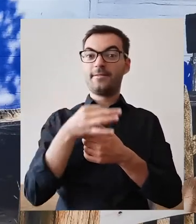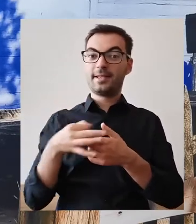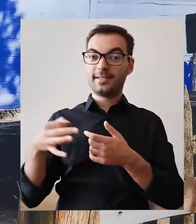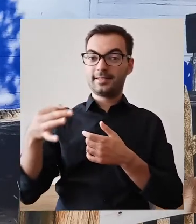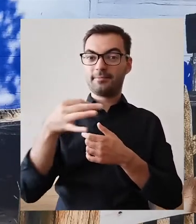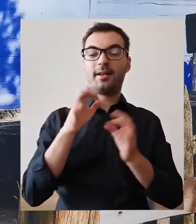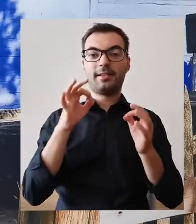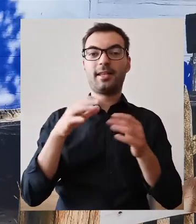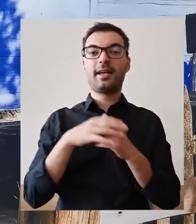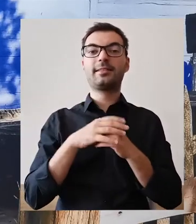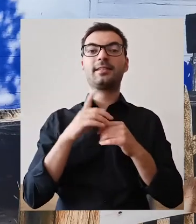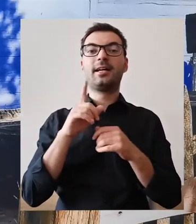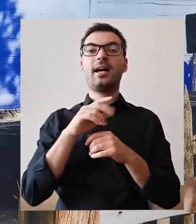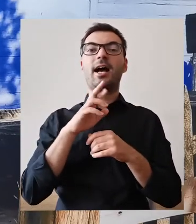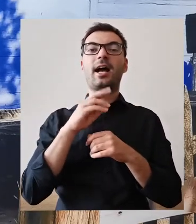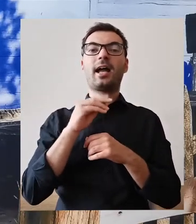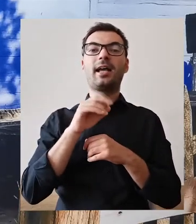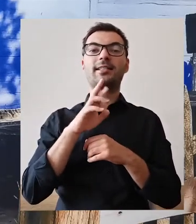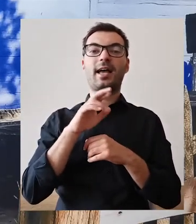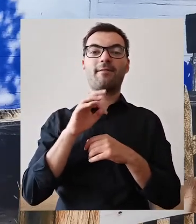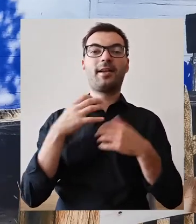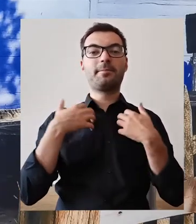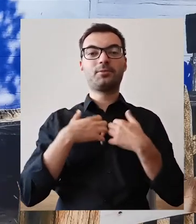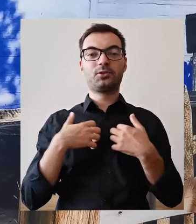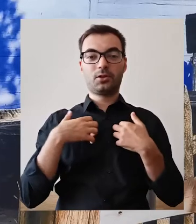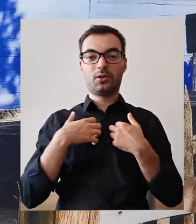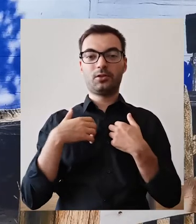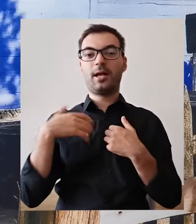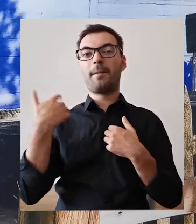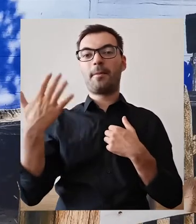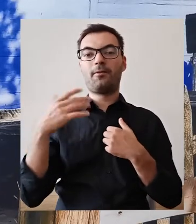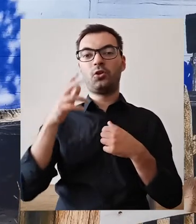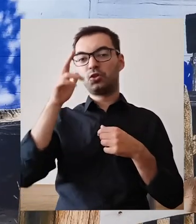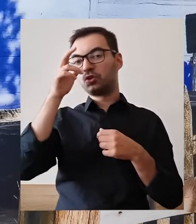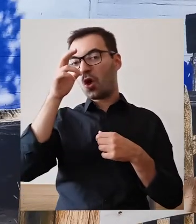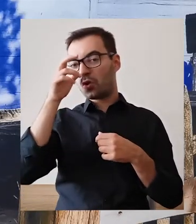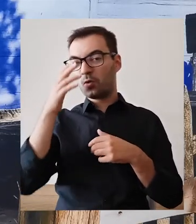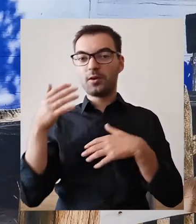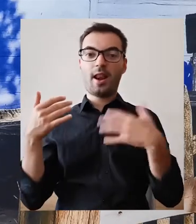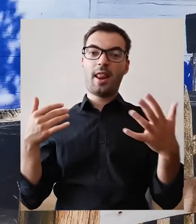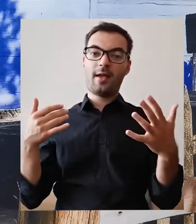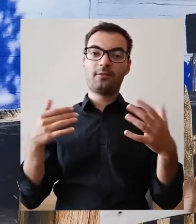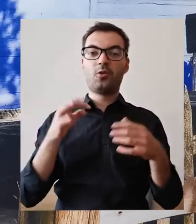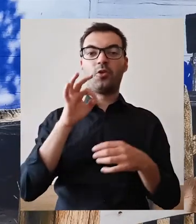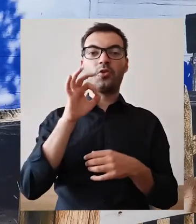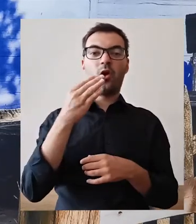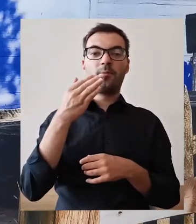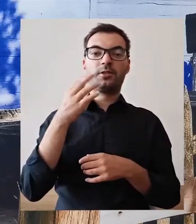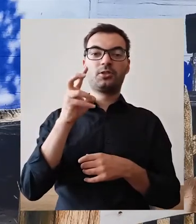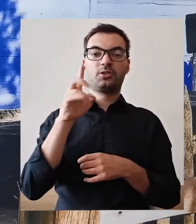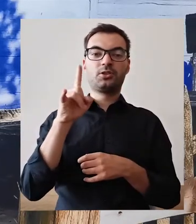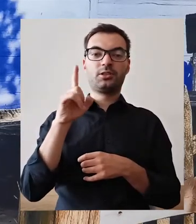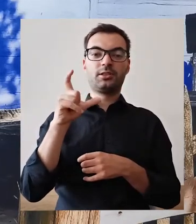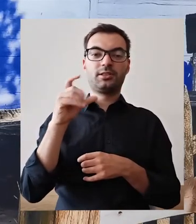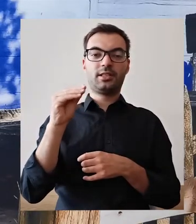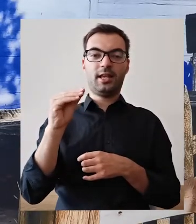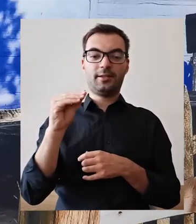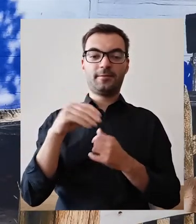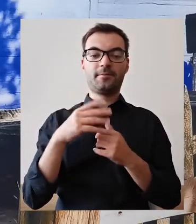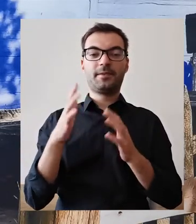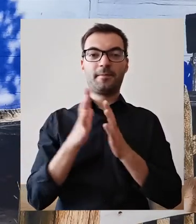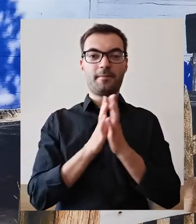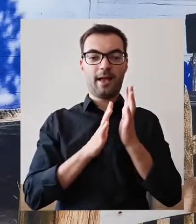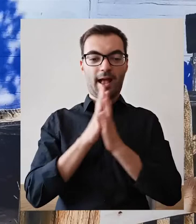rezerwaty przyrody na prawo rezerwat sokół na lewo rezerwat z tobą czy c proszę też